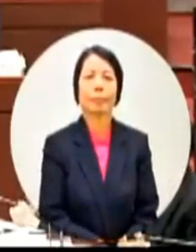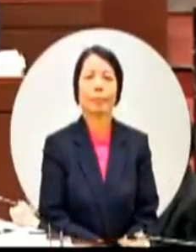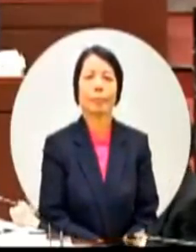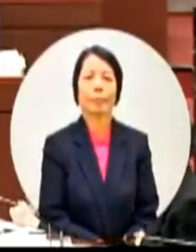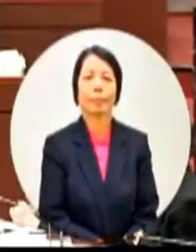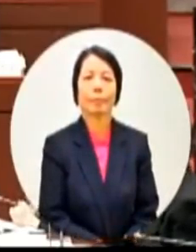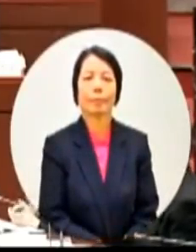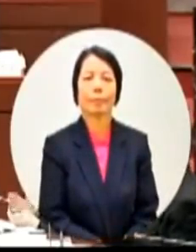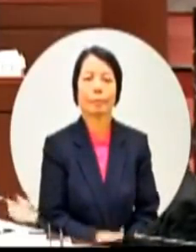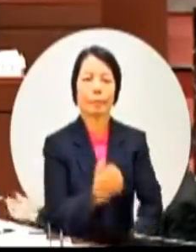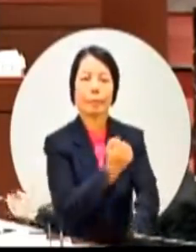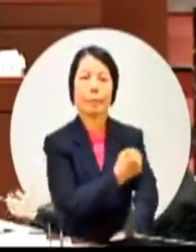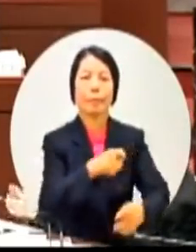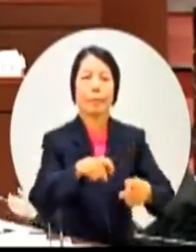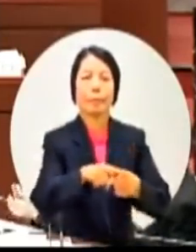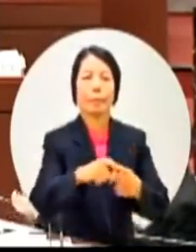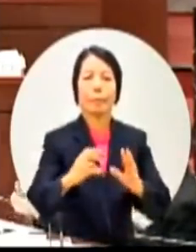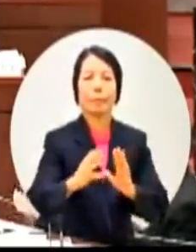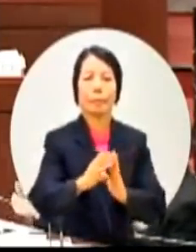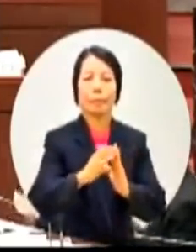长。